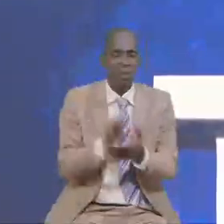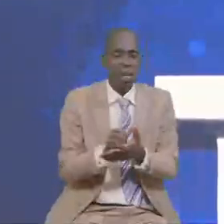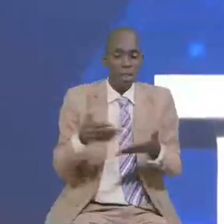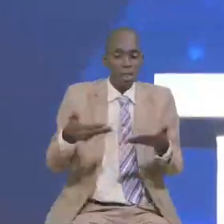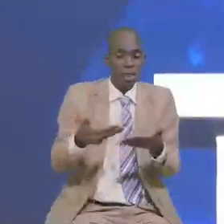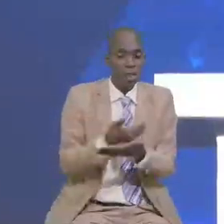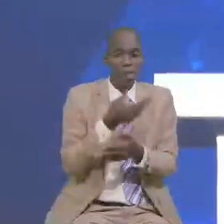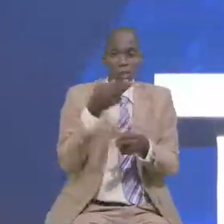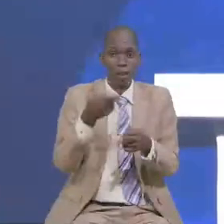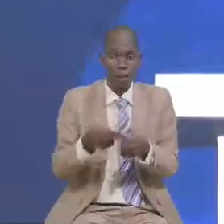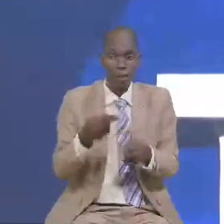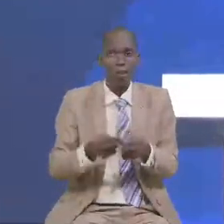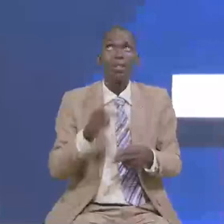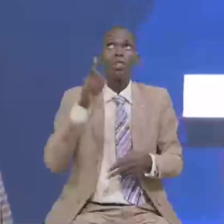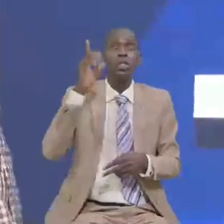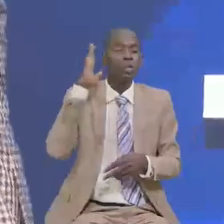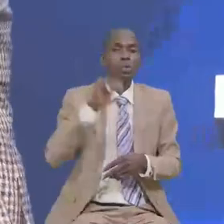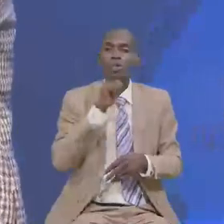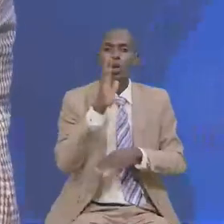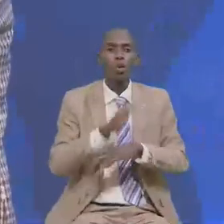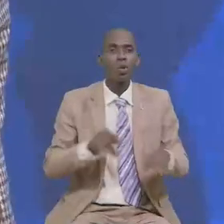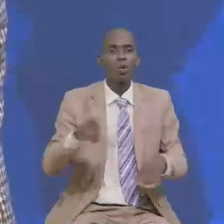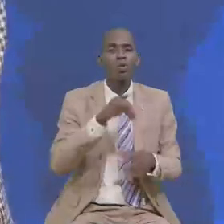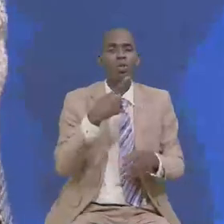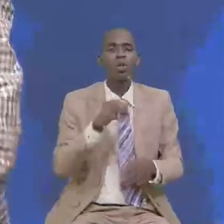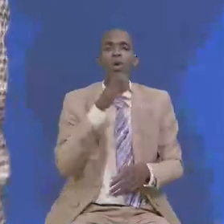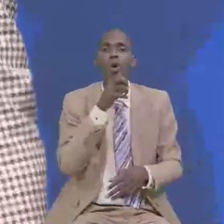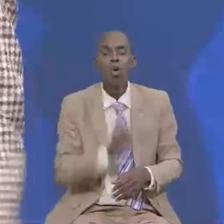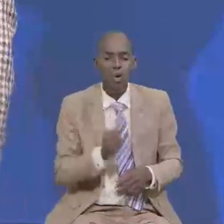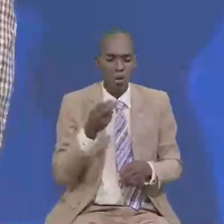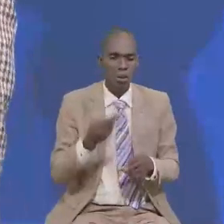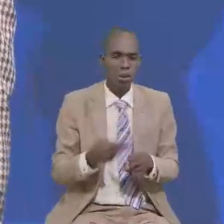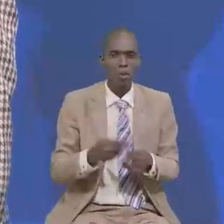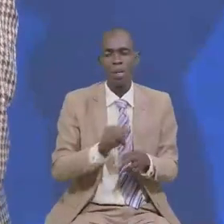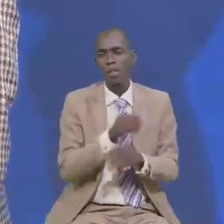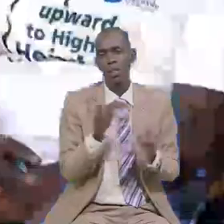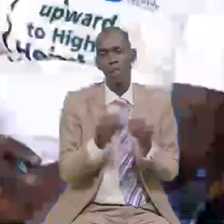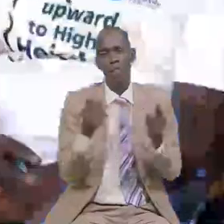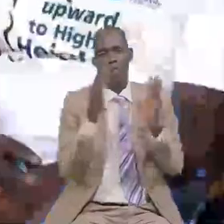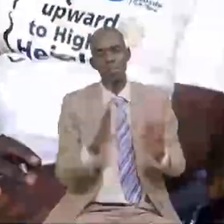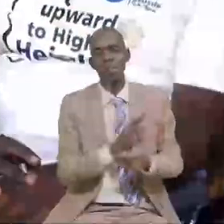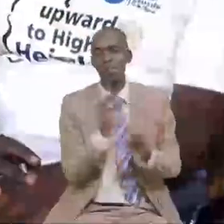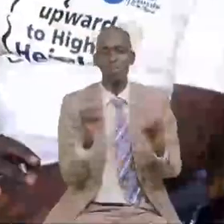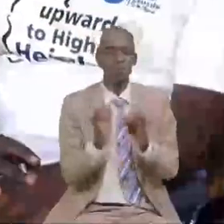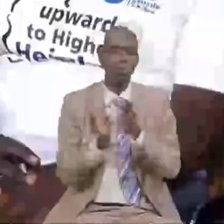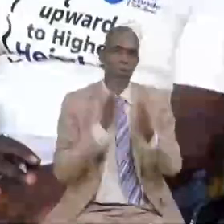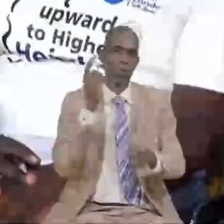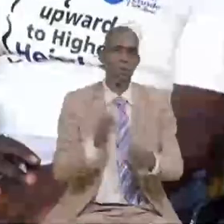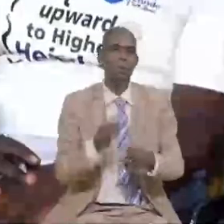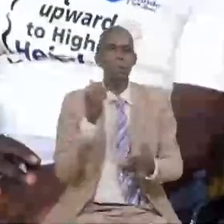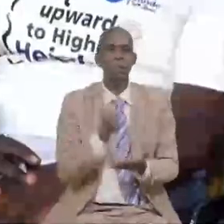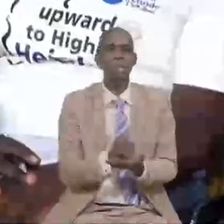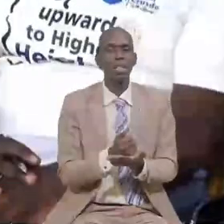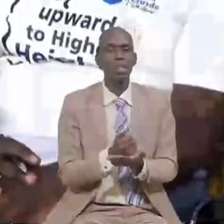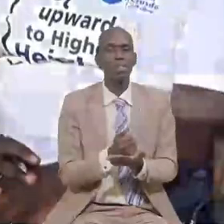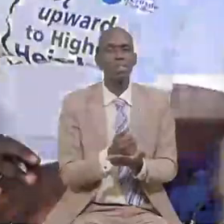qui véhicule le nouveau nom là ne va plus t'appeler l'ancien mauvais nom pécheur